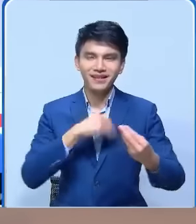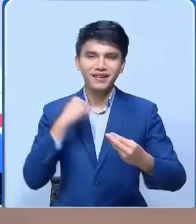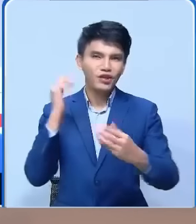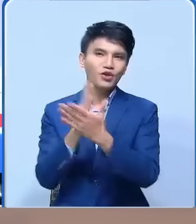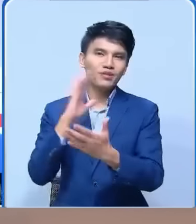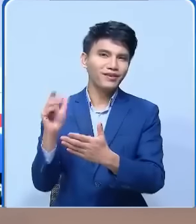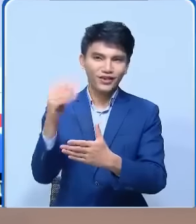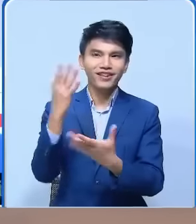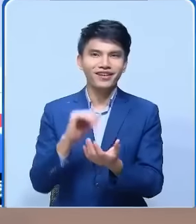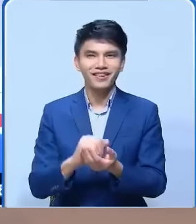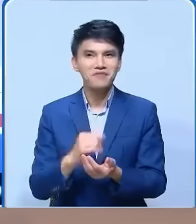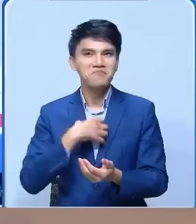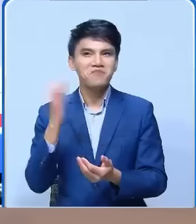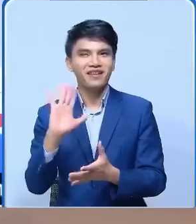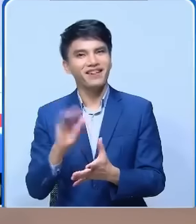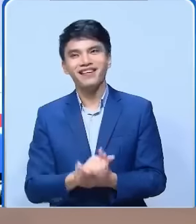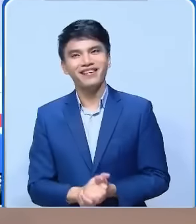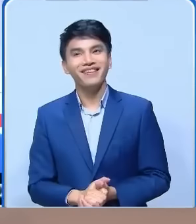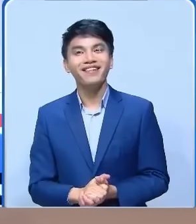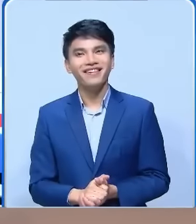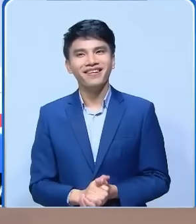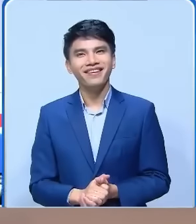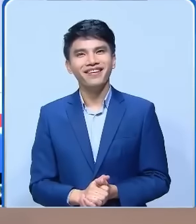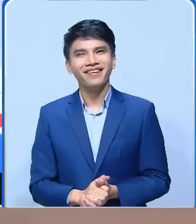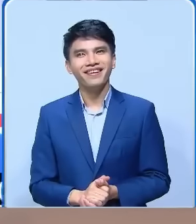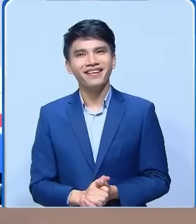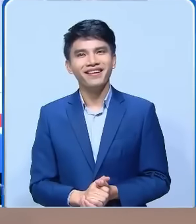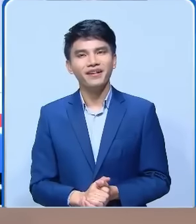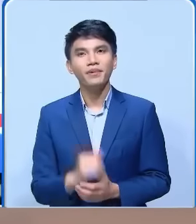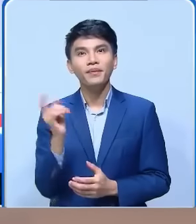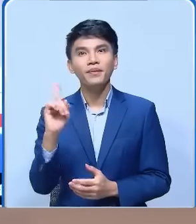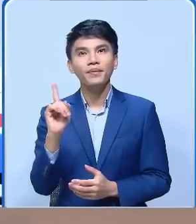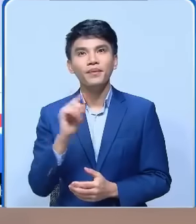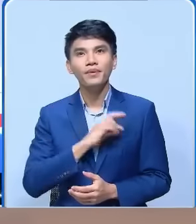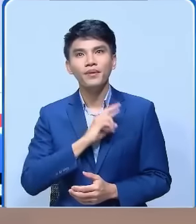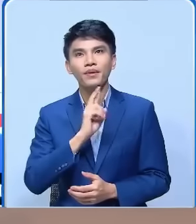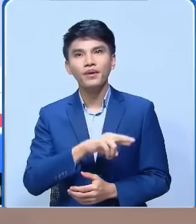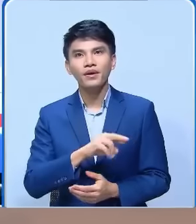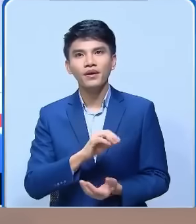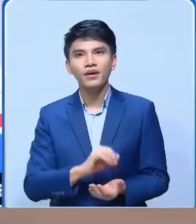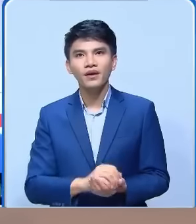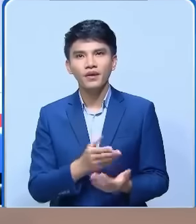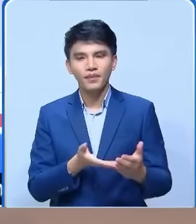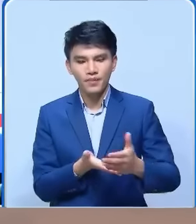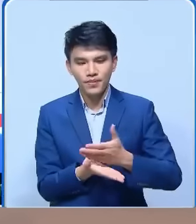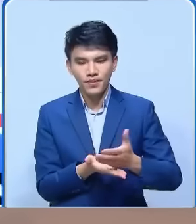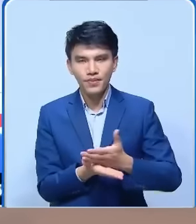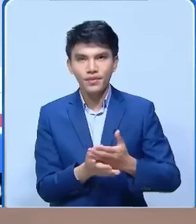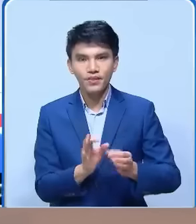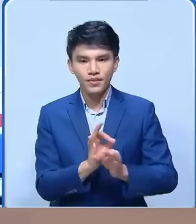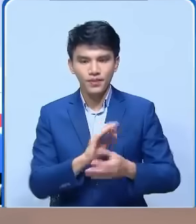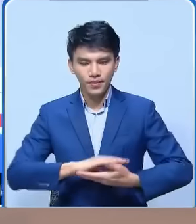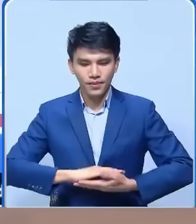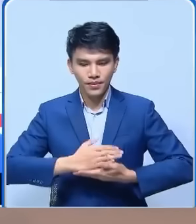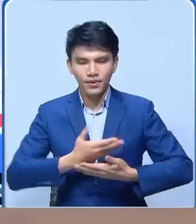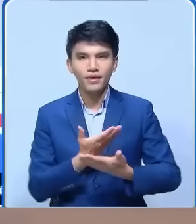ดก่อน ไม่ต้องการ เมื่อกี้มีเรื่องตลกด้วยนะตลกร้ายอ่ะเขาเอาบุ๊กแบงค์ไว้เมื่อกี้เห็นไหมเขาบุ๊กแบงค์ไปอัพอ่ะแล้วเ